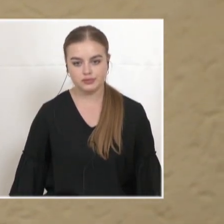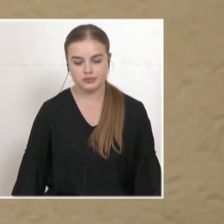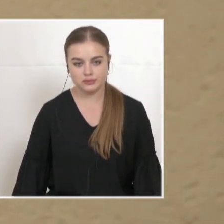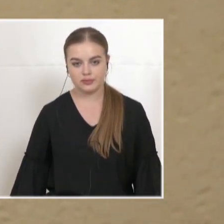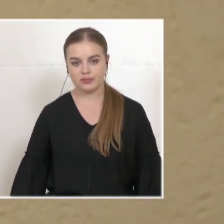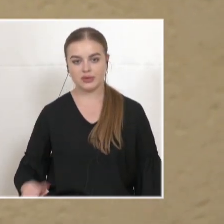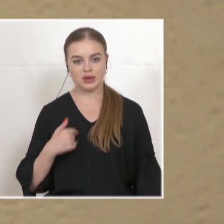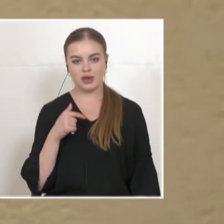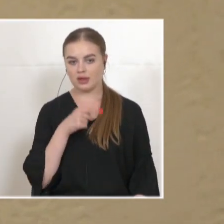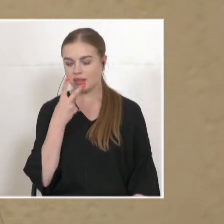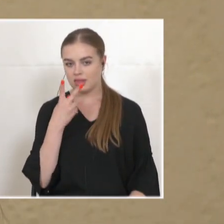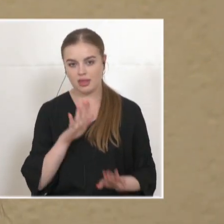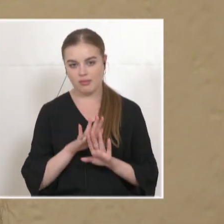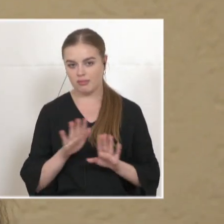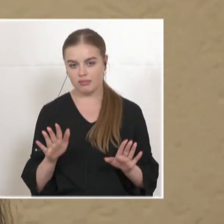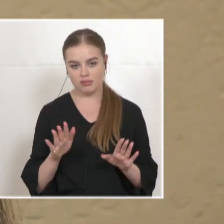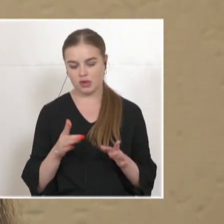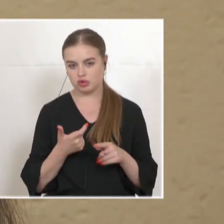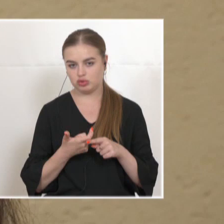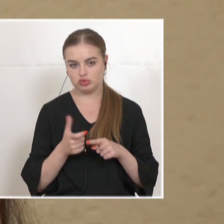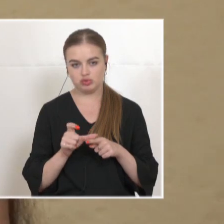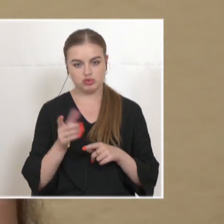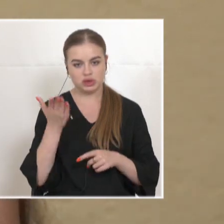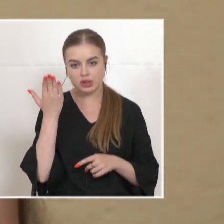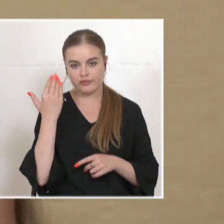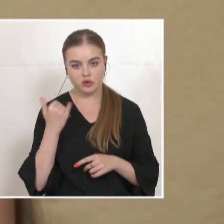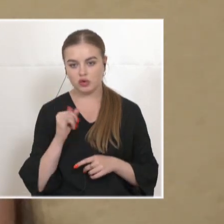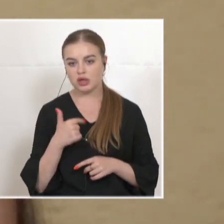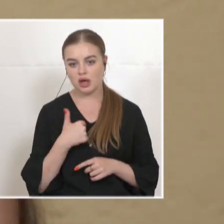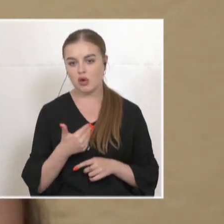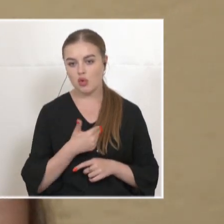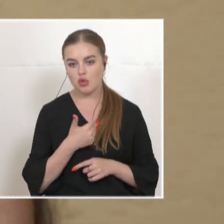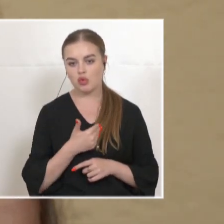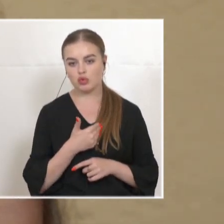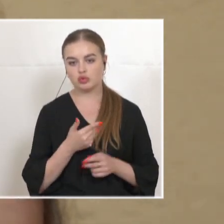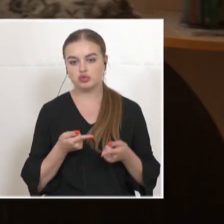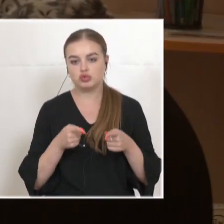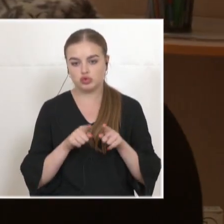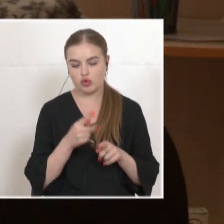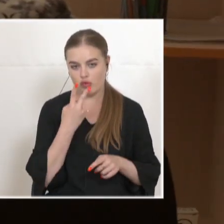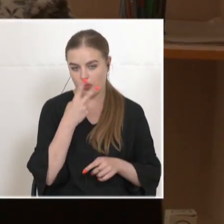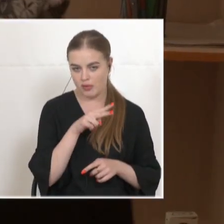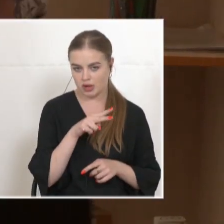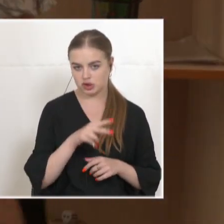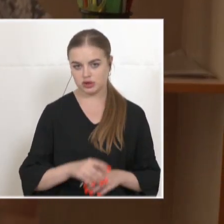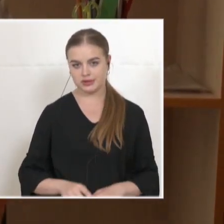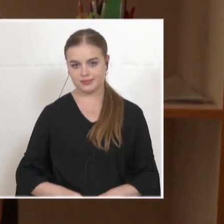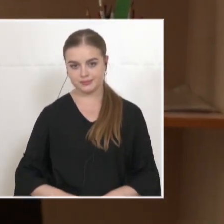І я їх не бачила дуже давно, і я хочу їх знову побачити.